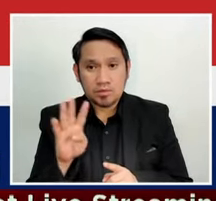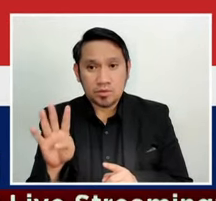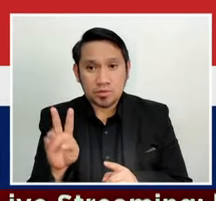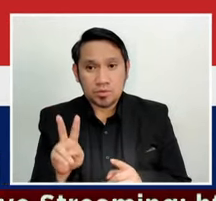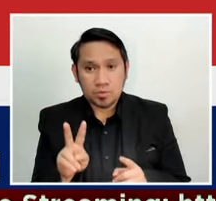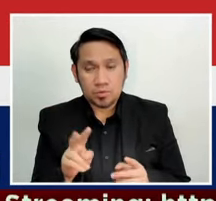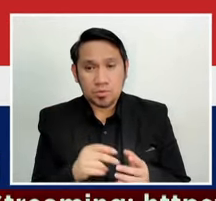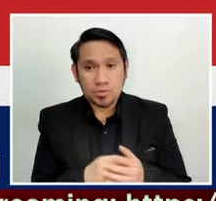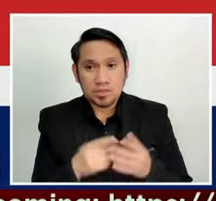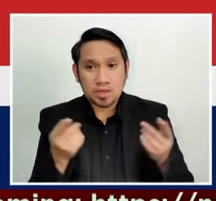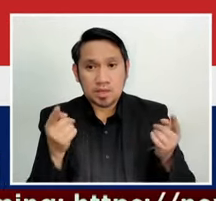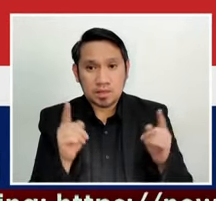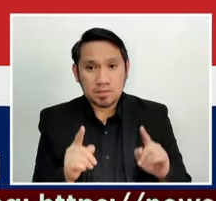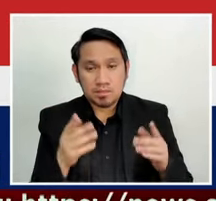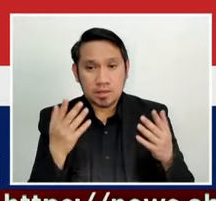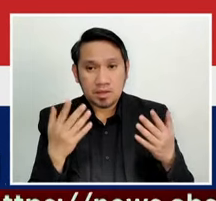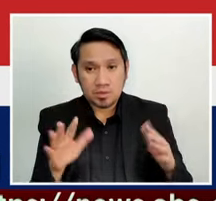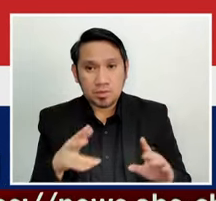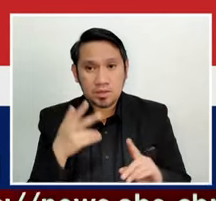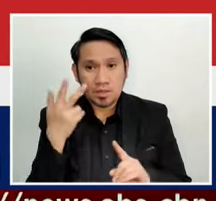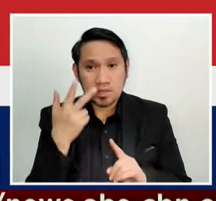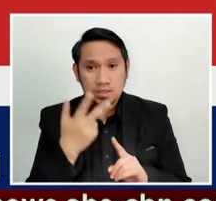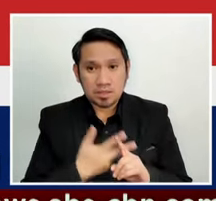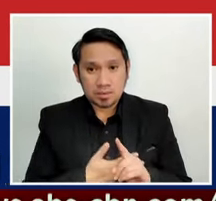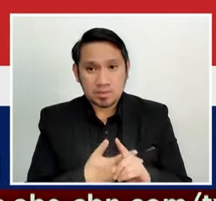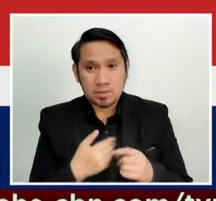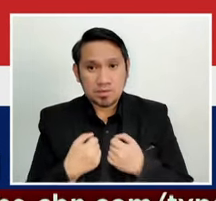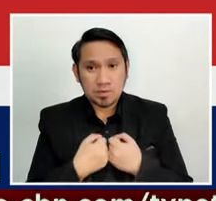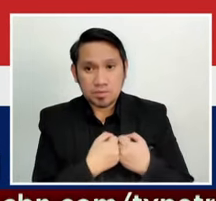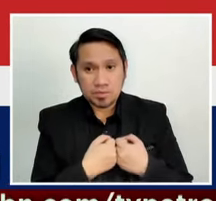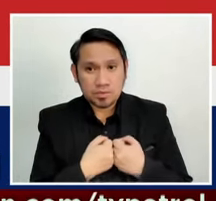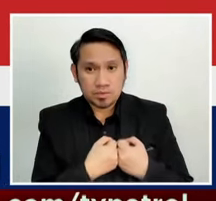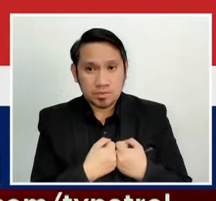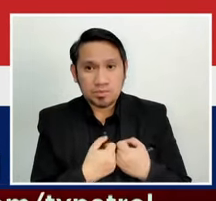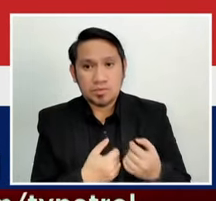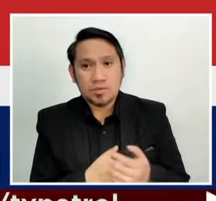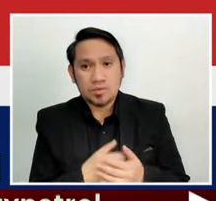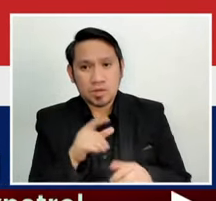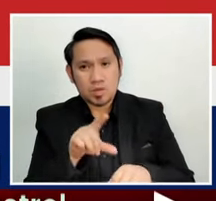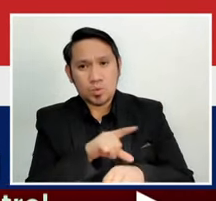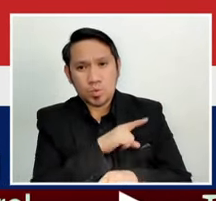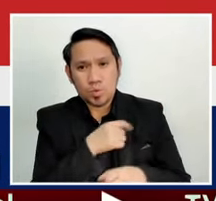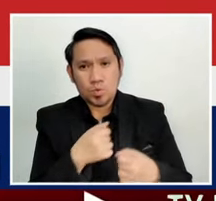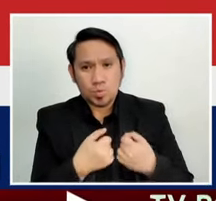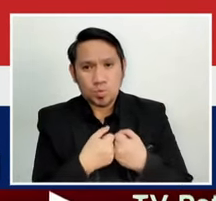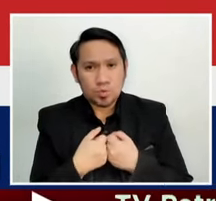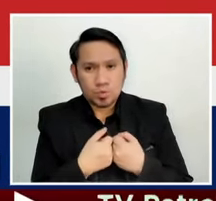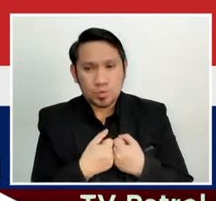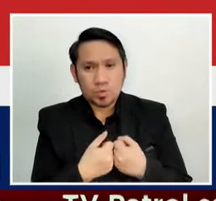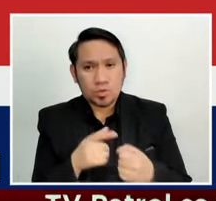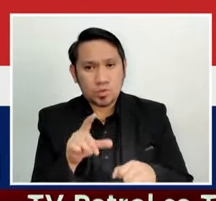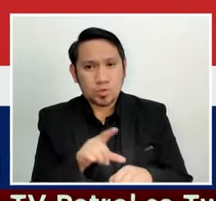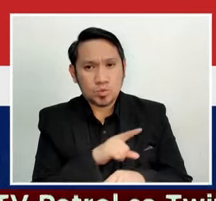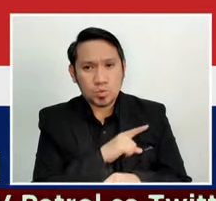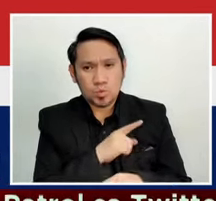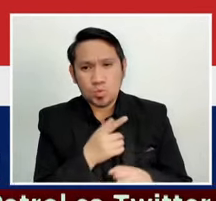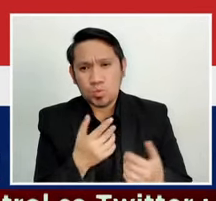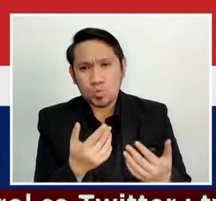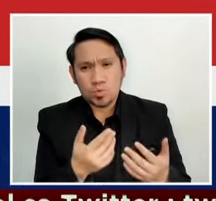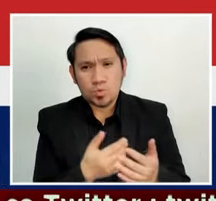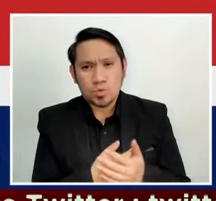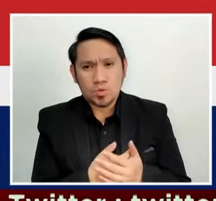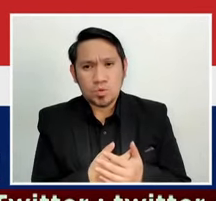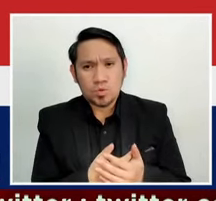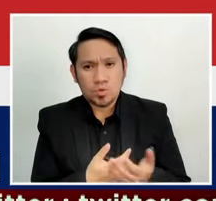ay nangyari after a 3-month-long struggle, which was the longest na